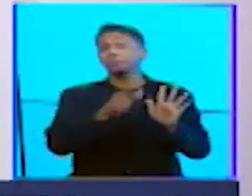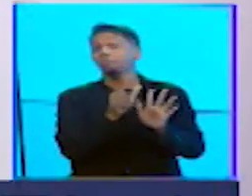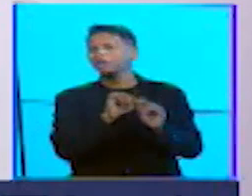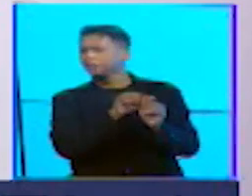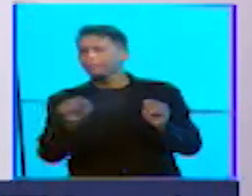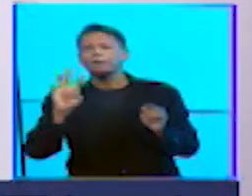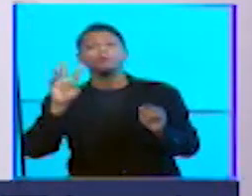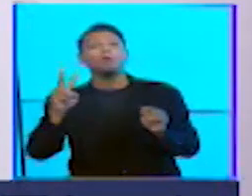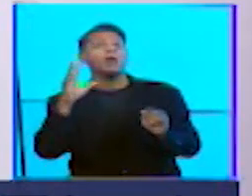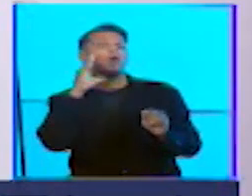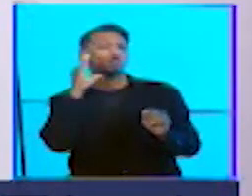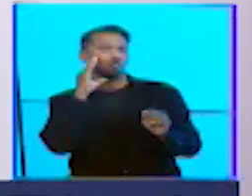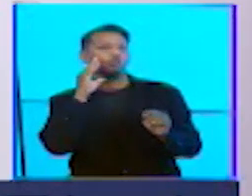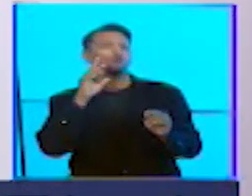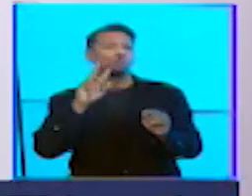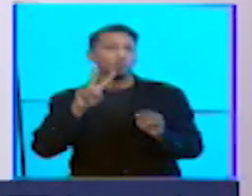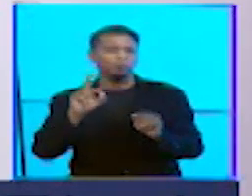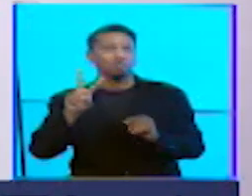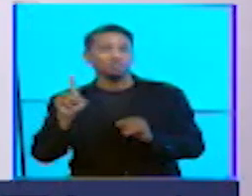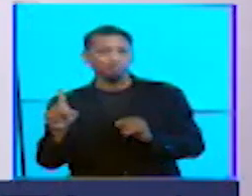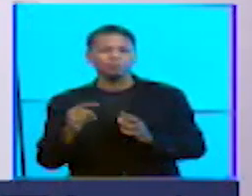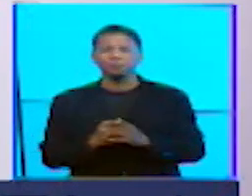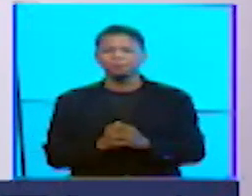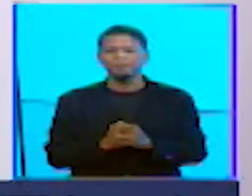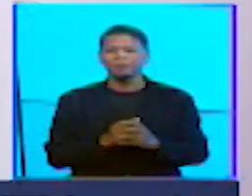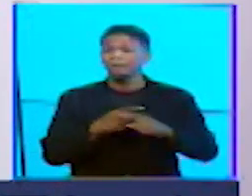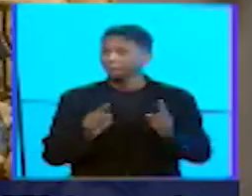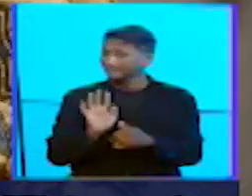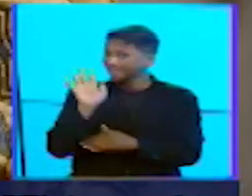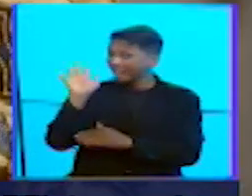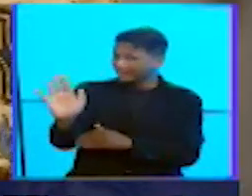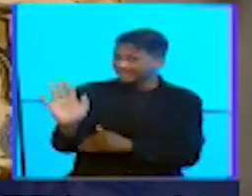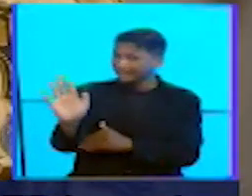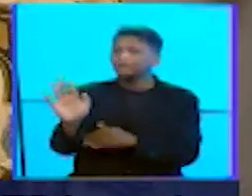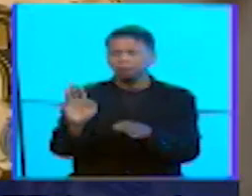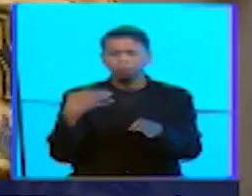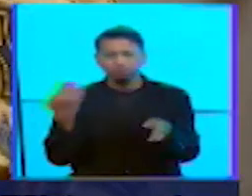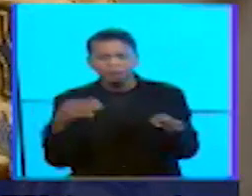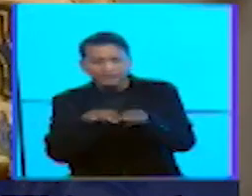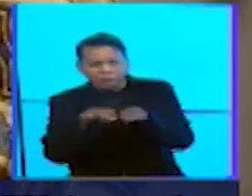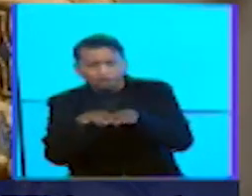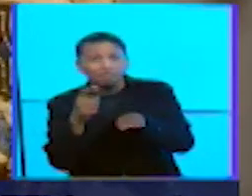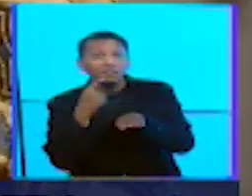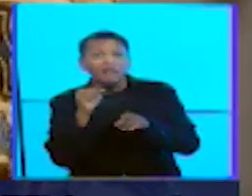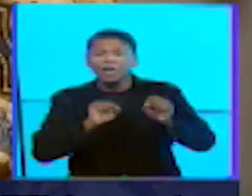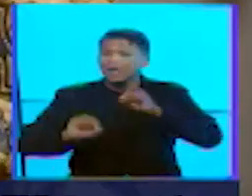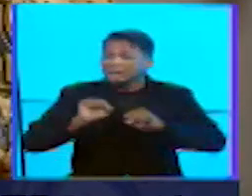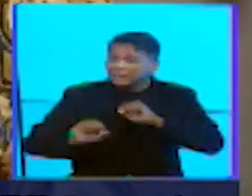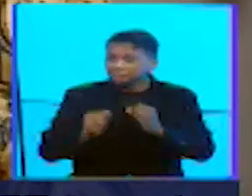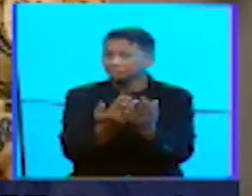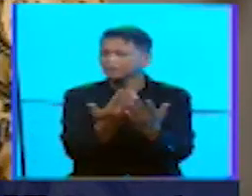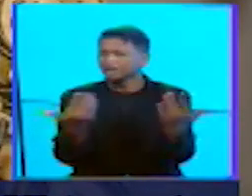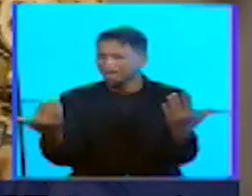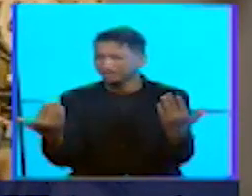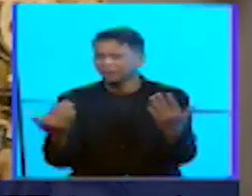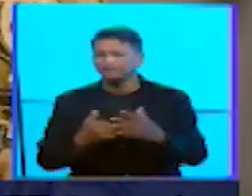Namun, kita akan melakukan beberapa penyesuaian terkait aktivitas dan mobilitas masyarakat yang